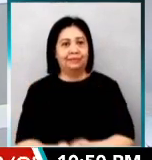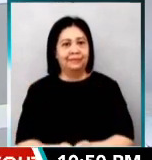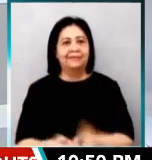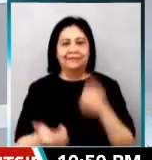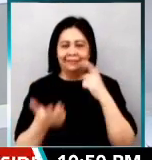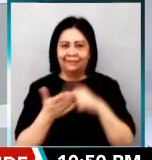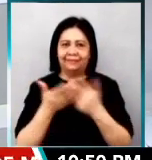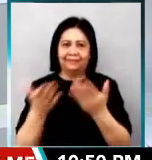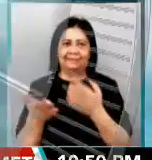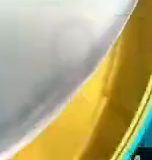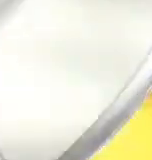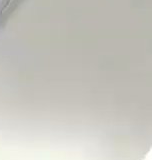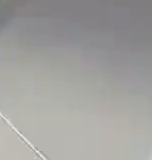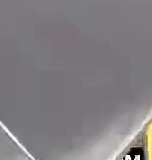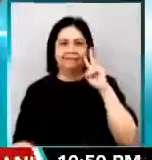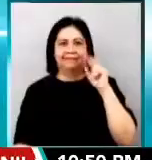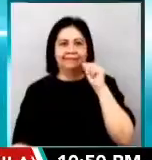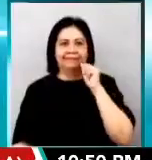report ni Von Aquino.